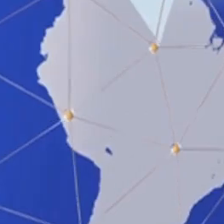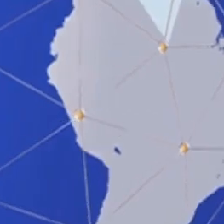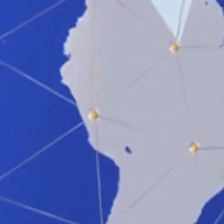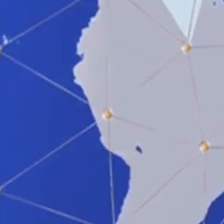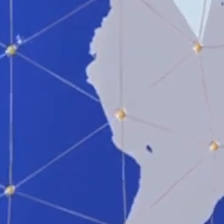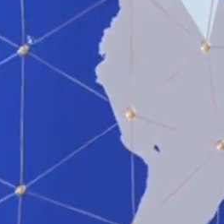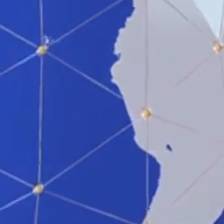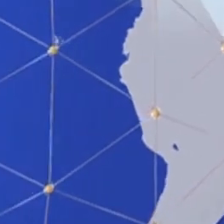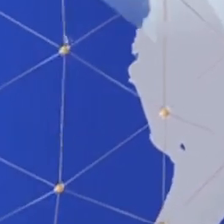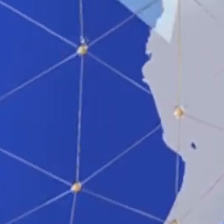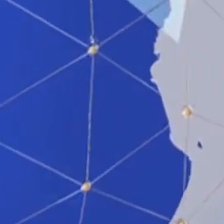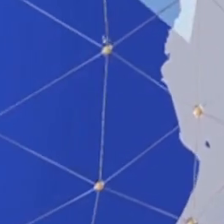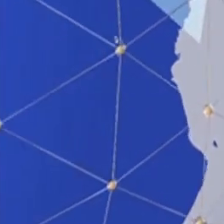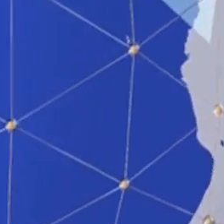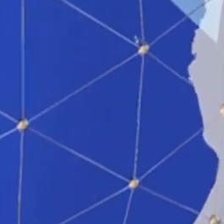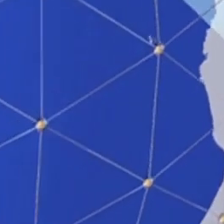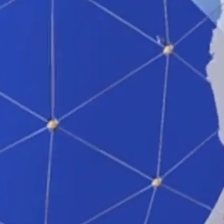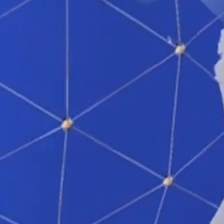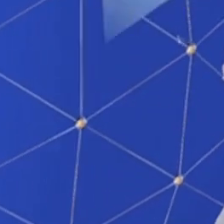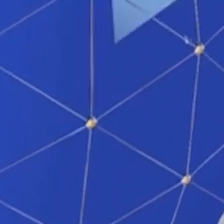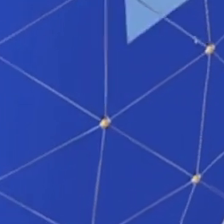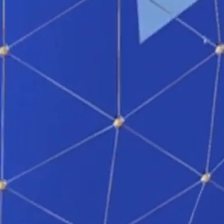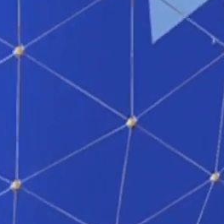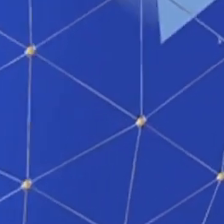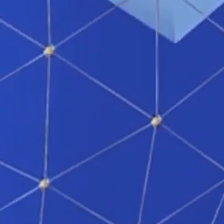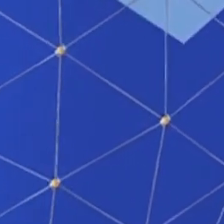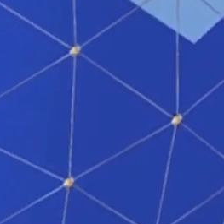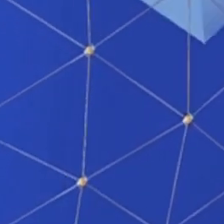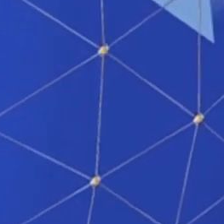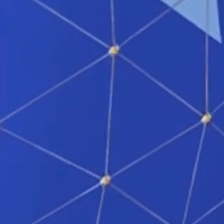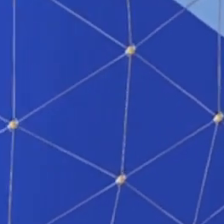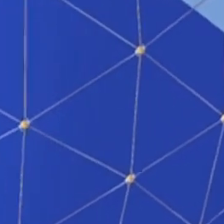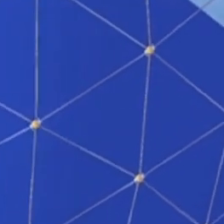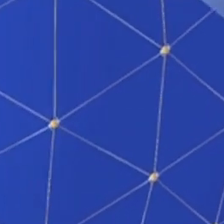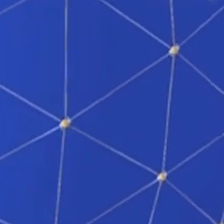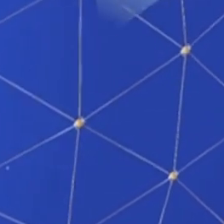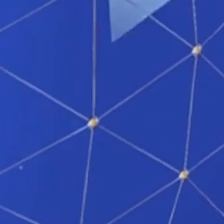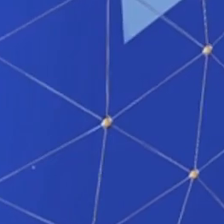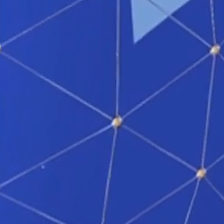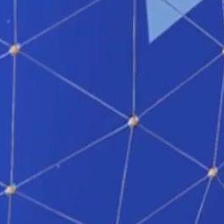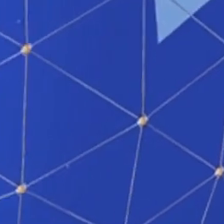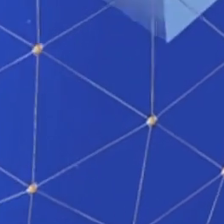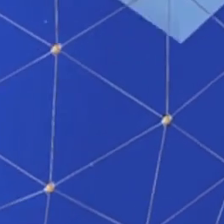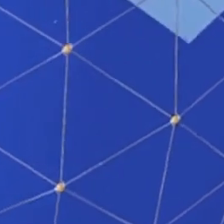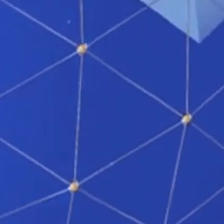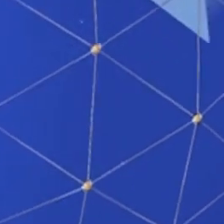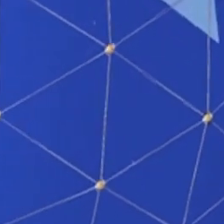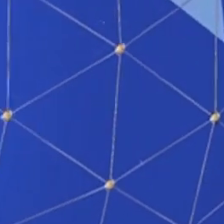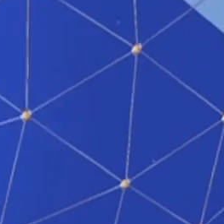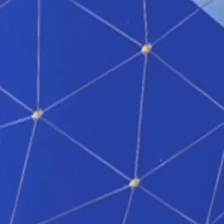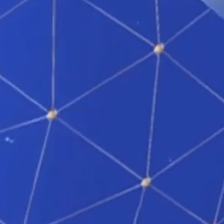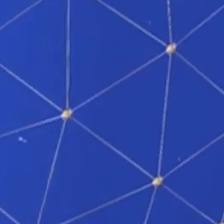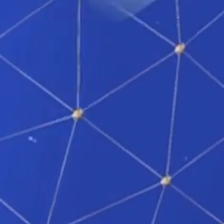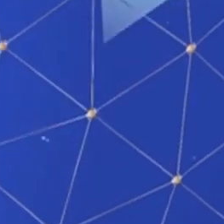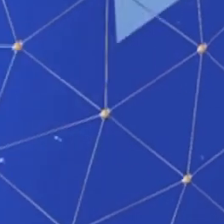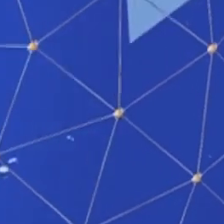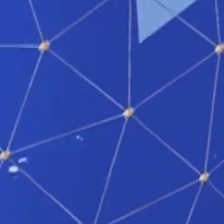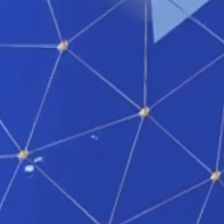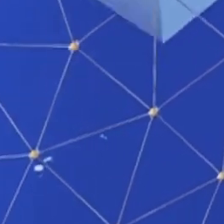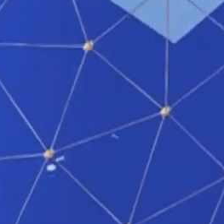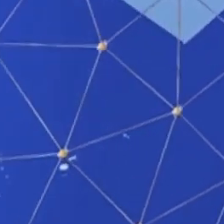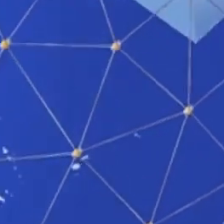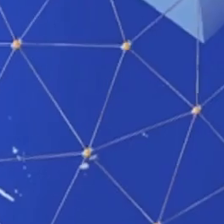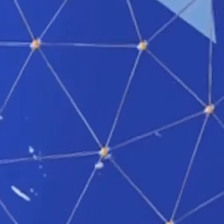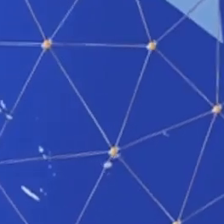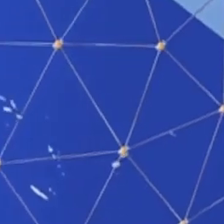l'autorité royale. Ce n'est rien d'autre que le siège flambant neuf du conseil d'administration des familles royales d'Abomey. On y fait un tour dans ce